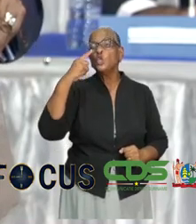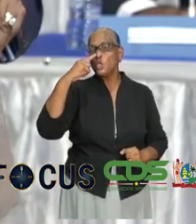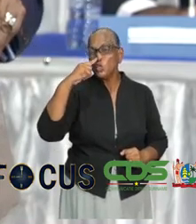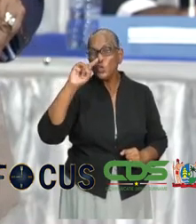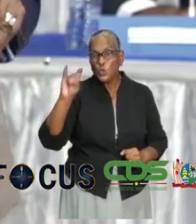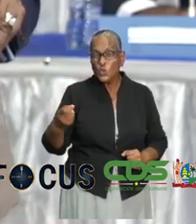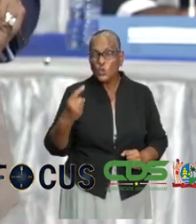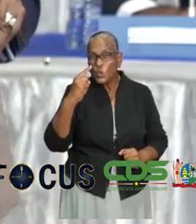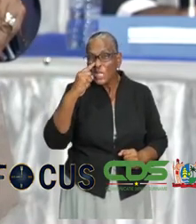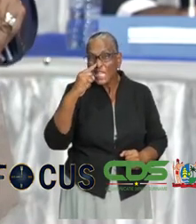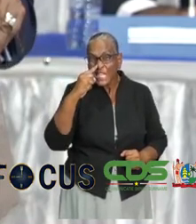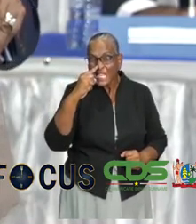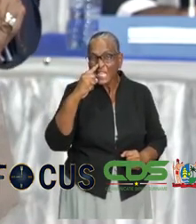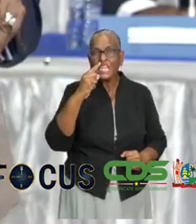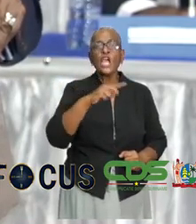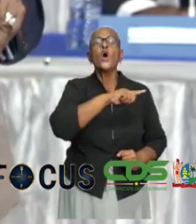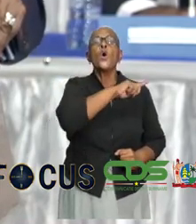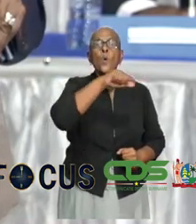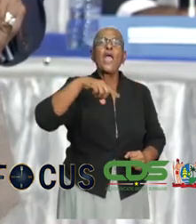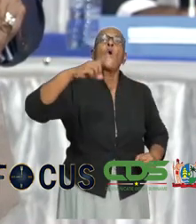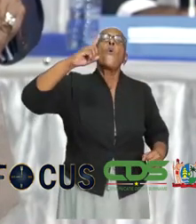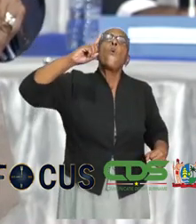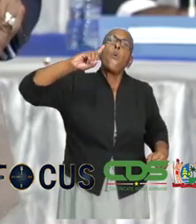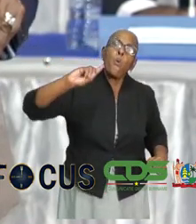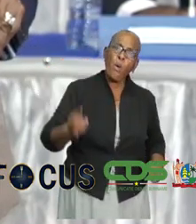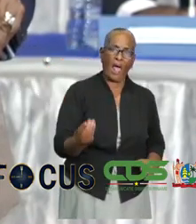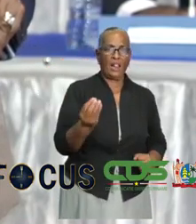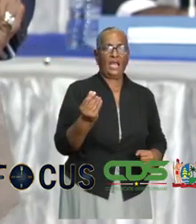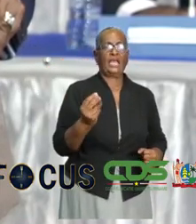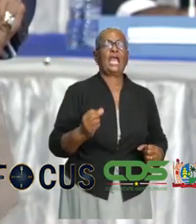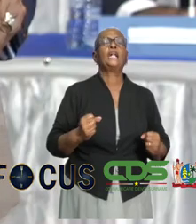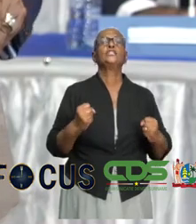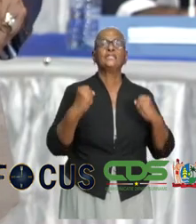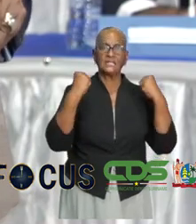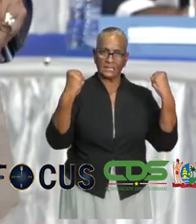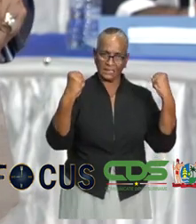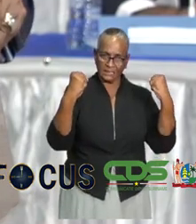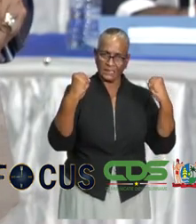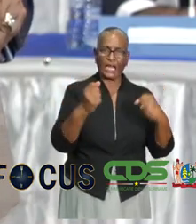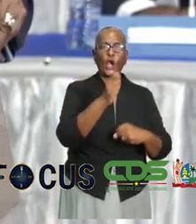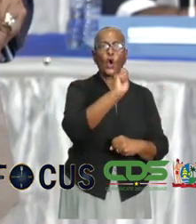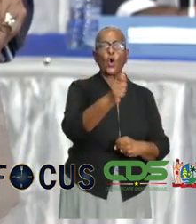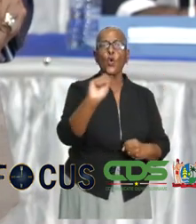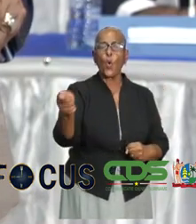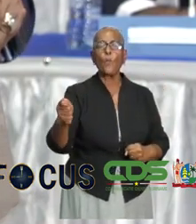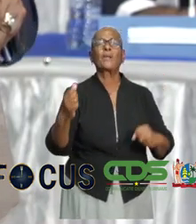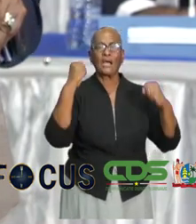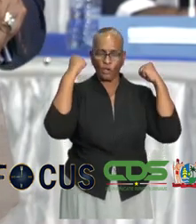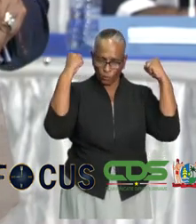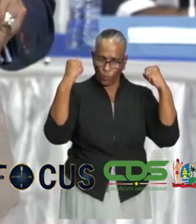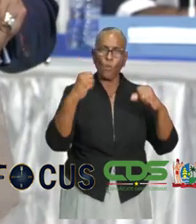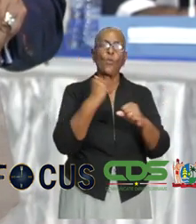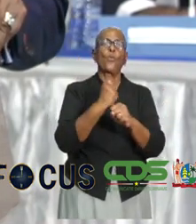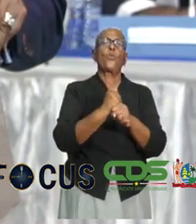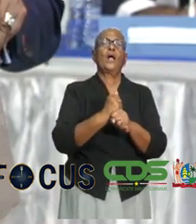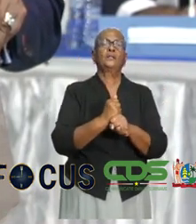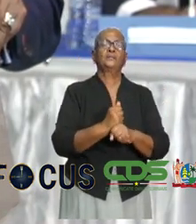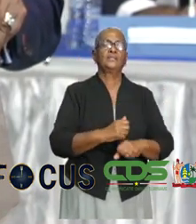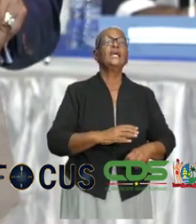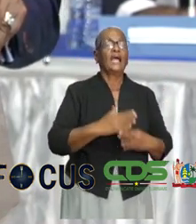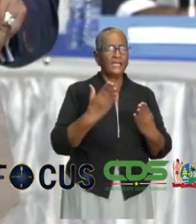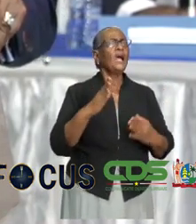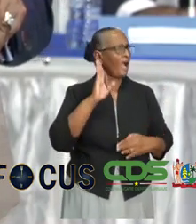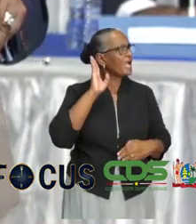Juni gaan we wel die koopkrachtversterkende maatregelen treffen. En u gaat horen wat ze allemaal zullen